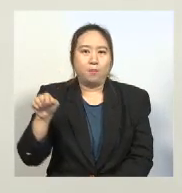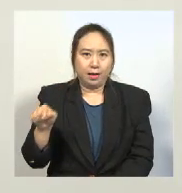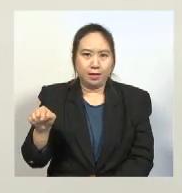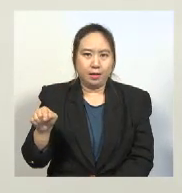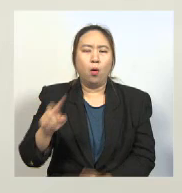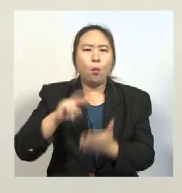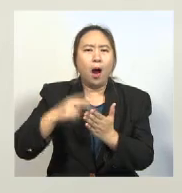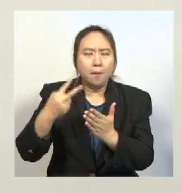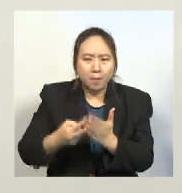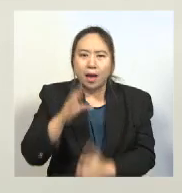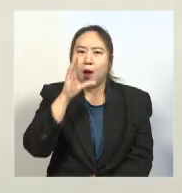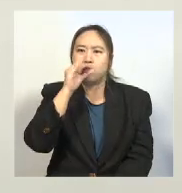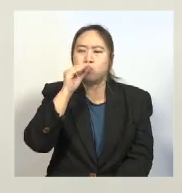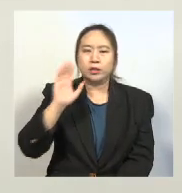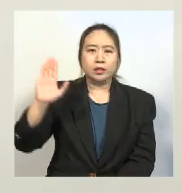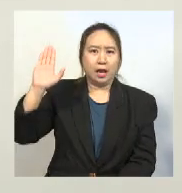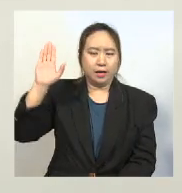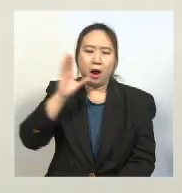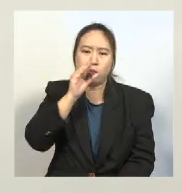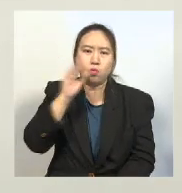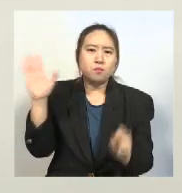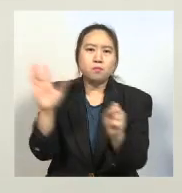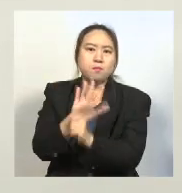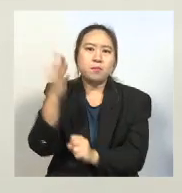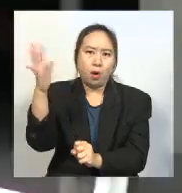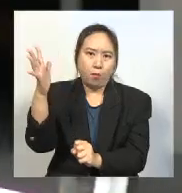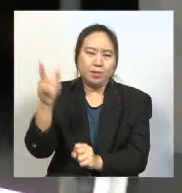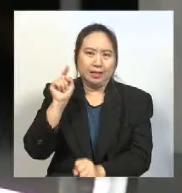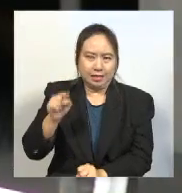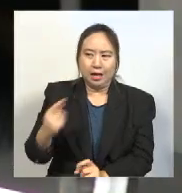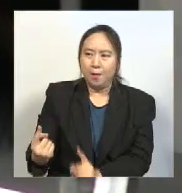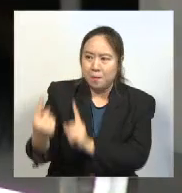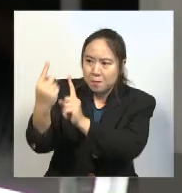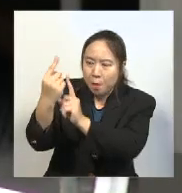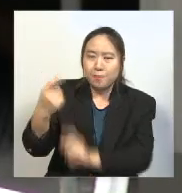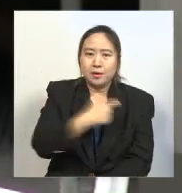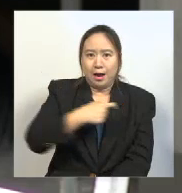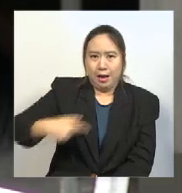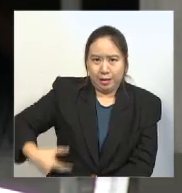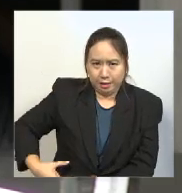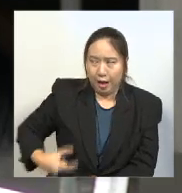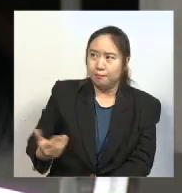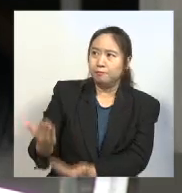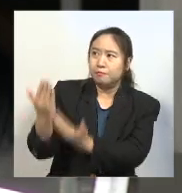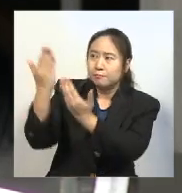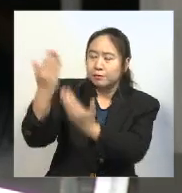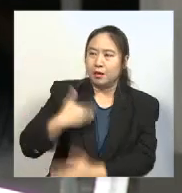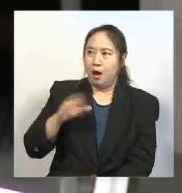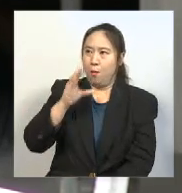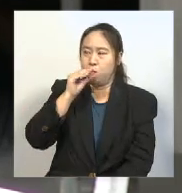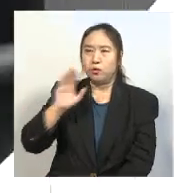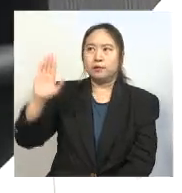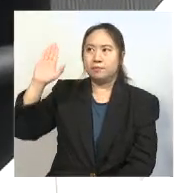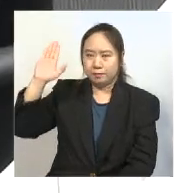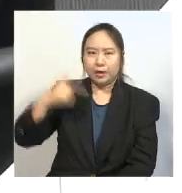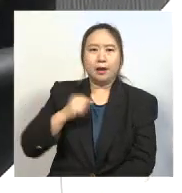ถวายสัตย์ไม่ครบถ้วนสมบูรณ์ทั้งที่การถวายสัตย์ปฏิญาณตนเป็นการให้คำรับรองยืนยันต่อองค์พระประมุขว่าจะทำหน้า